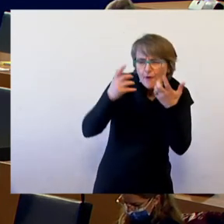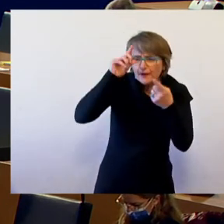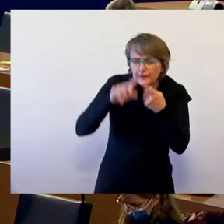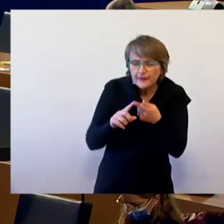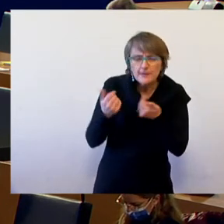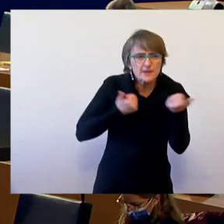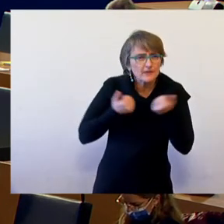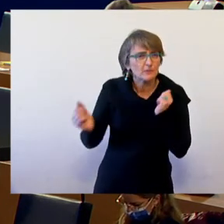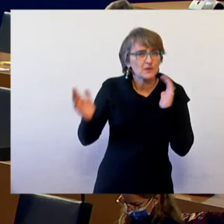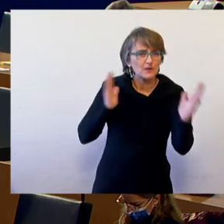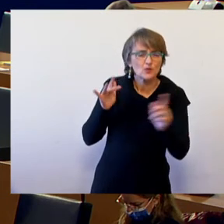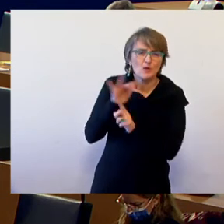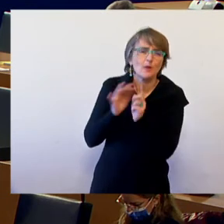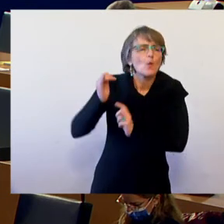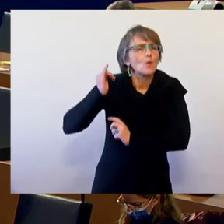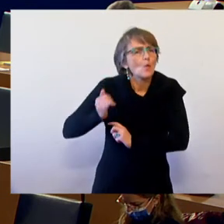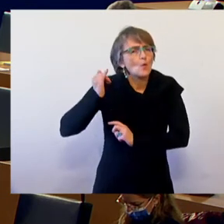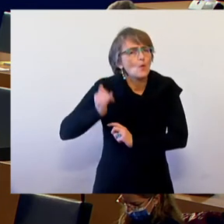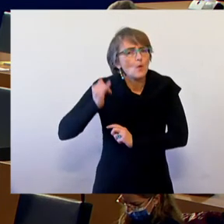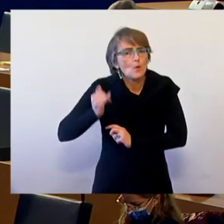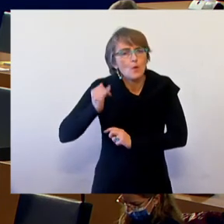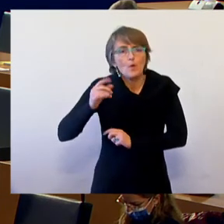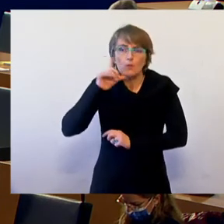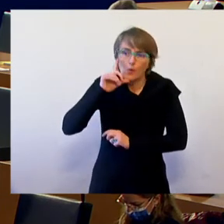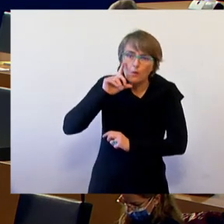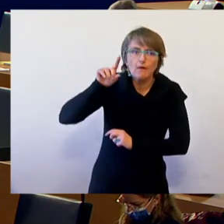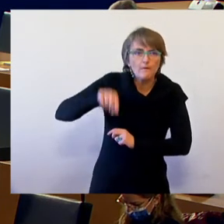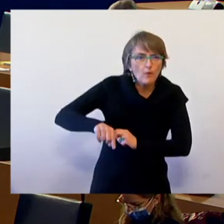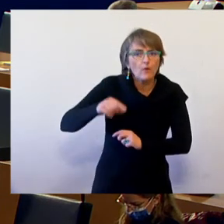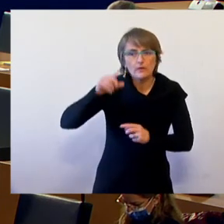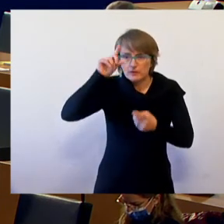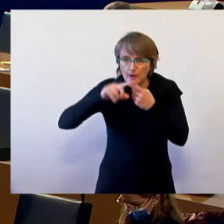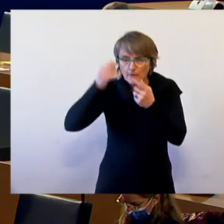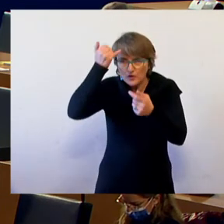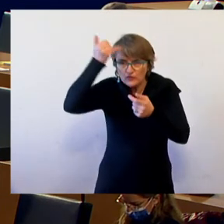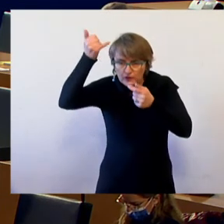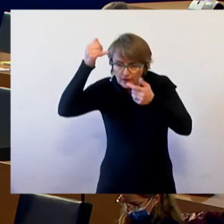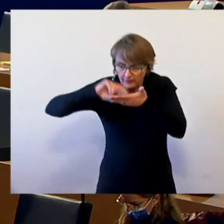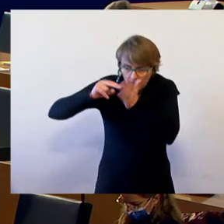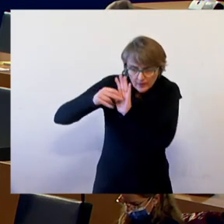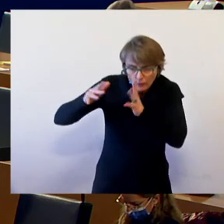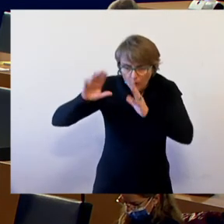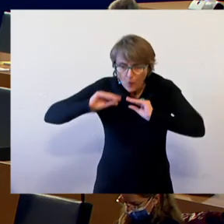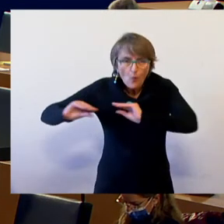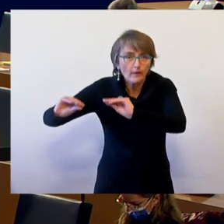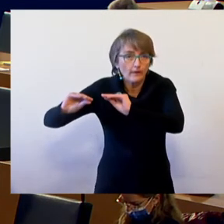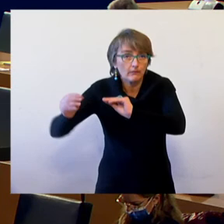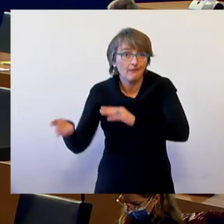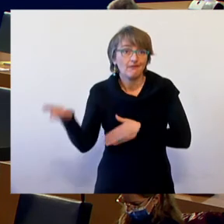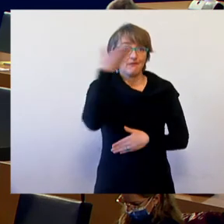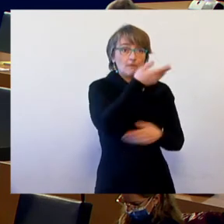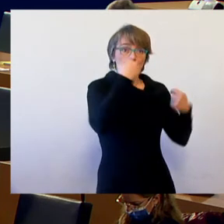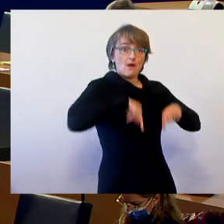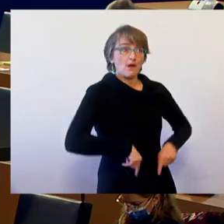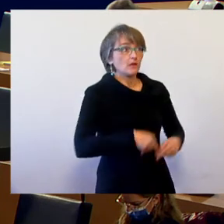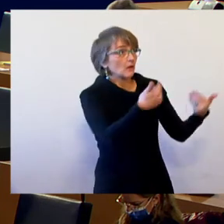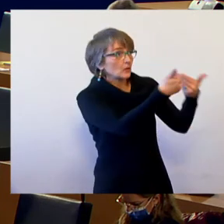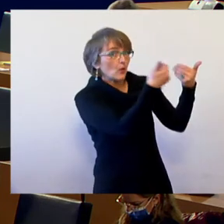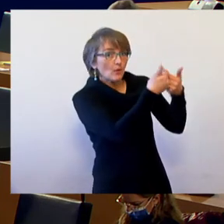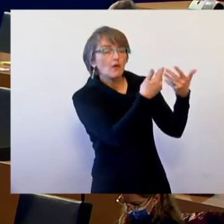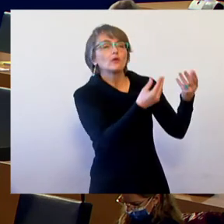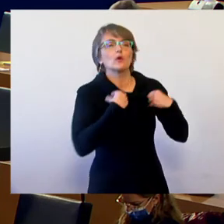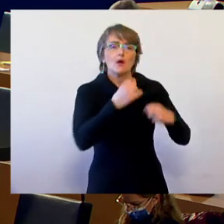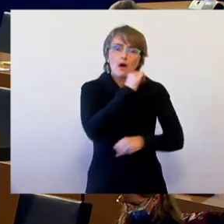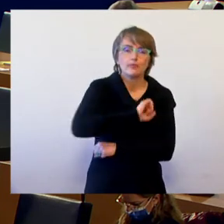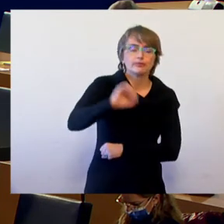de Montpellier. Ça prenait un peu de temps, évidemment, en termes d'ingénierie technique. Et là, évidemment, la demande de l'État nous permet